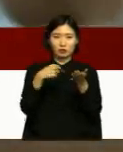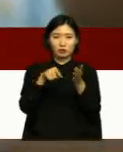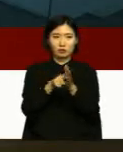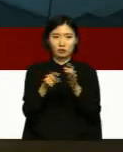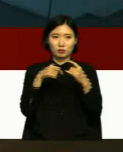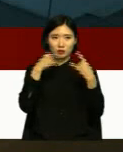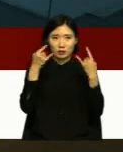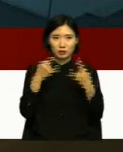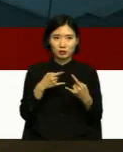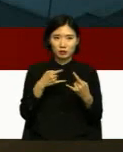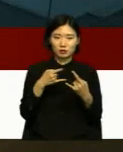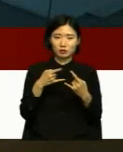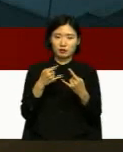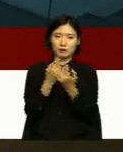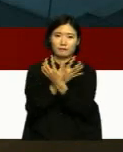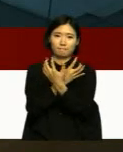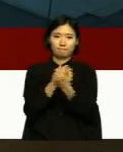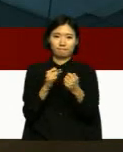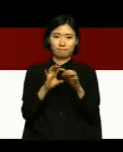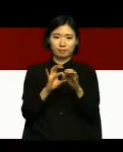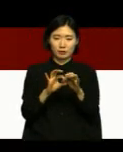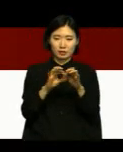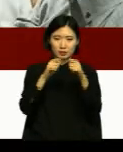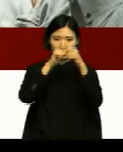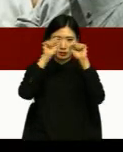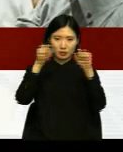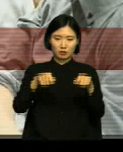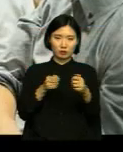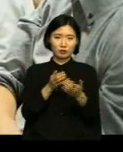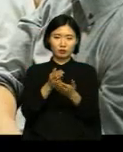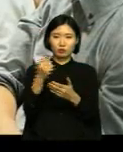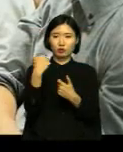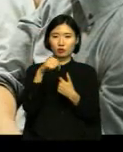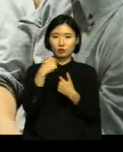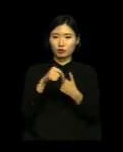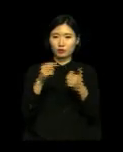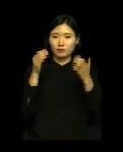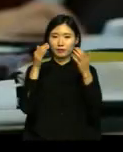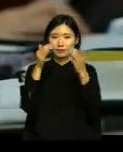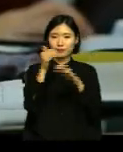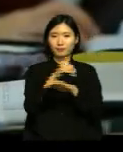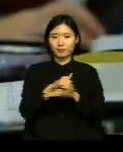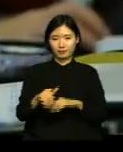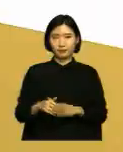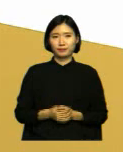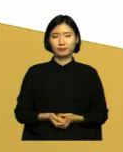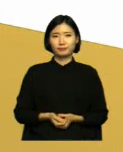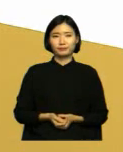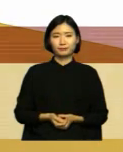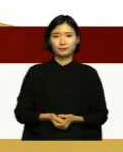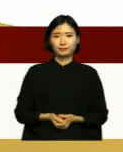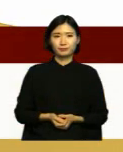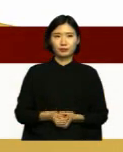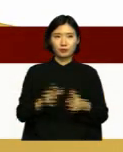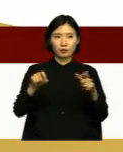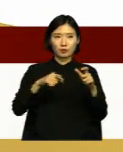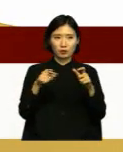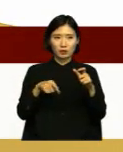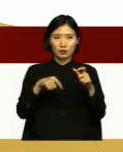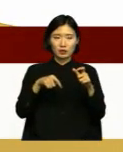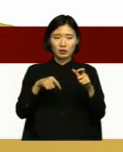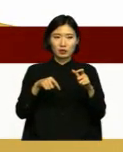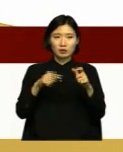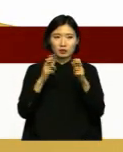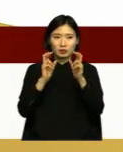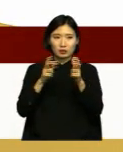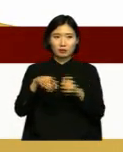에콜 42와 MOU를 체결해 체계적이고 전문화된 교육에도 힘쓰겠다는 계획입니다. 도내 창업 기반은 양호한